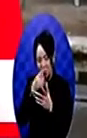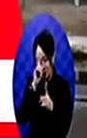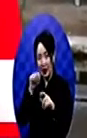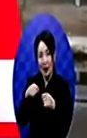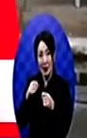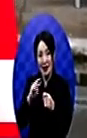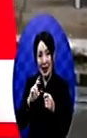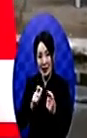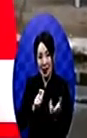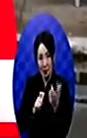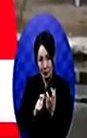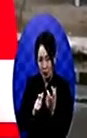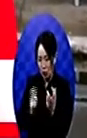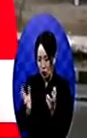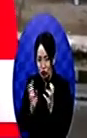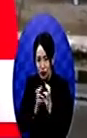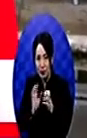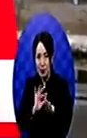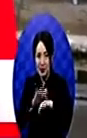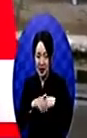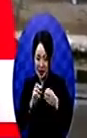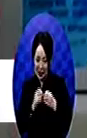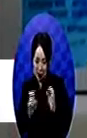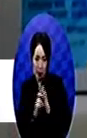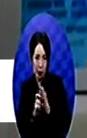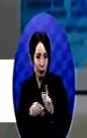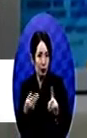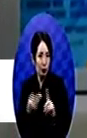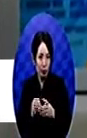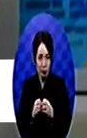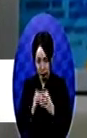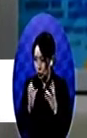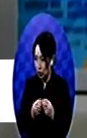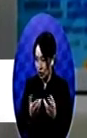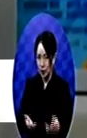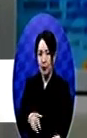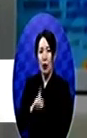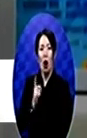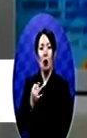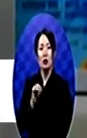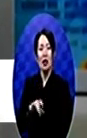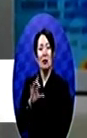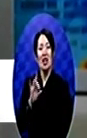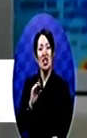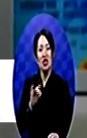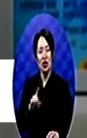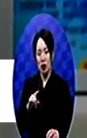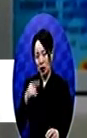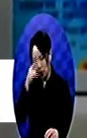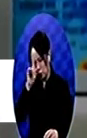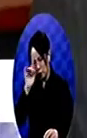мэрэгчлүүд маань би дан хийх ийм боломж ингээ бүрдэжин. За, мөн Хөвсгөл аймгийн Эрэнчин лүм Тарайлан суманд эрүүл мэндийн жишиг төв байгуулах